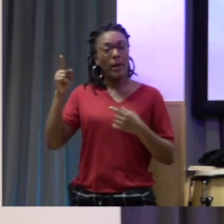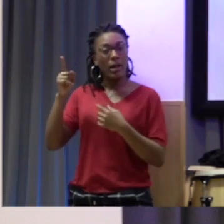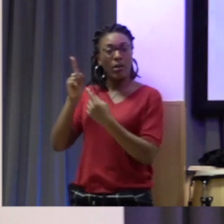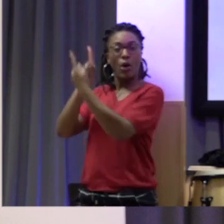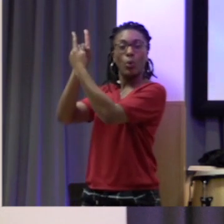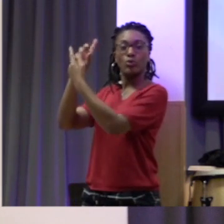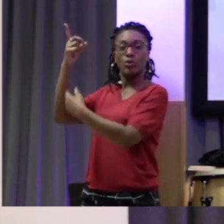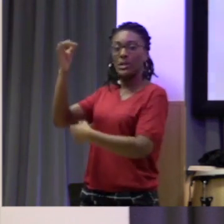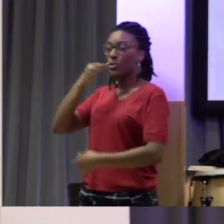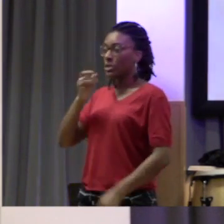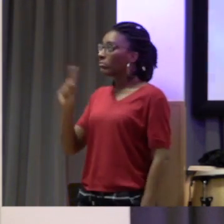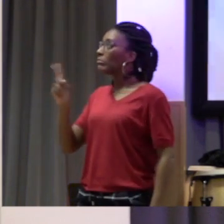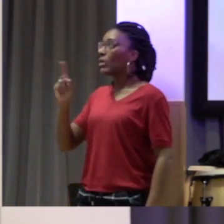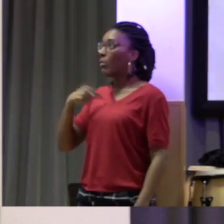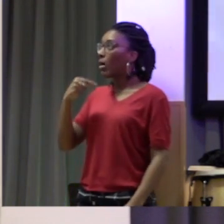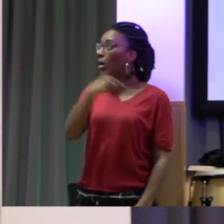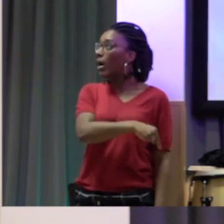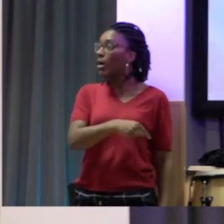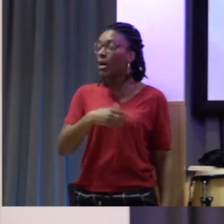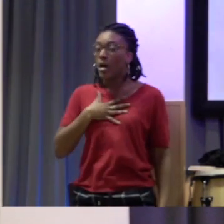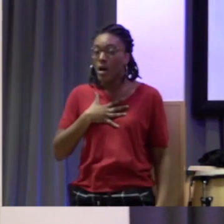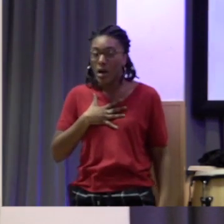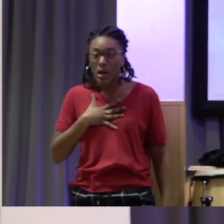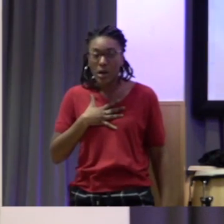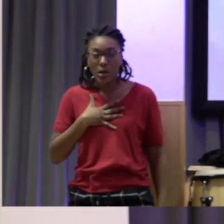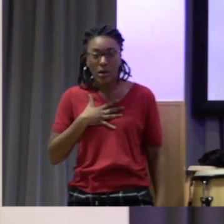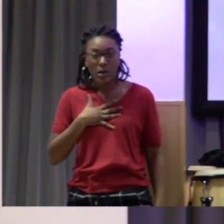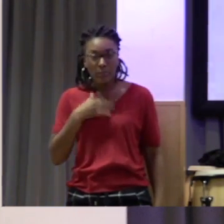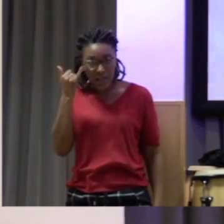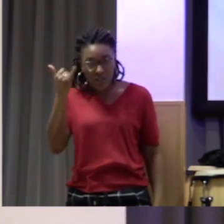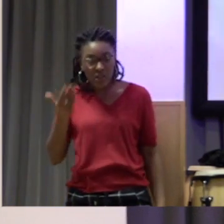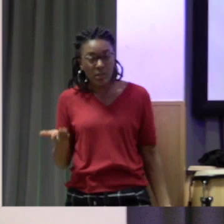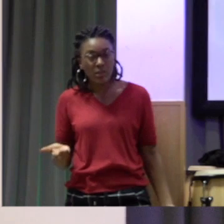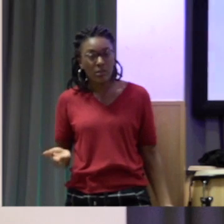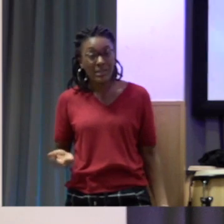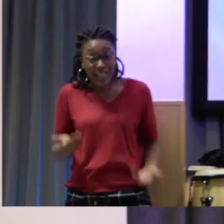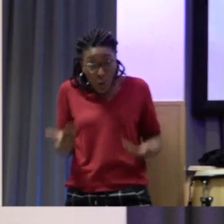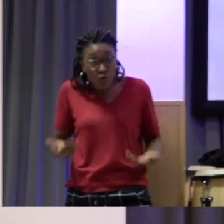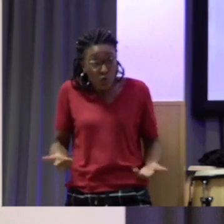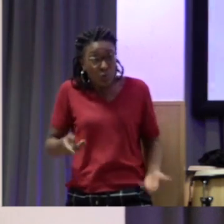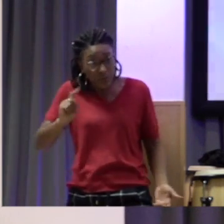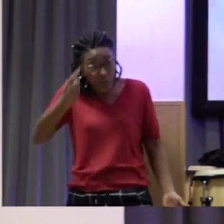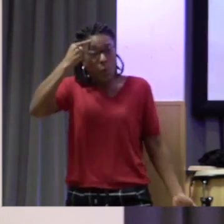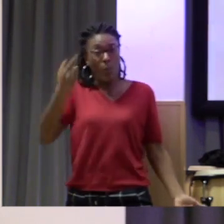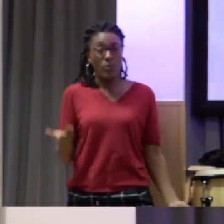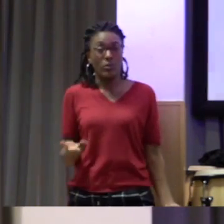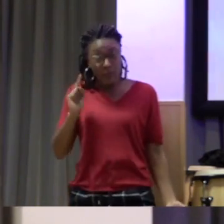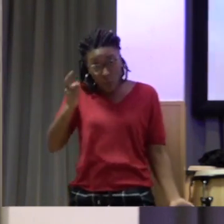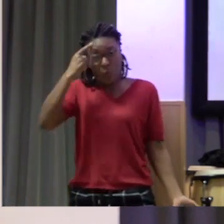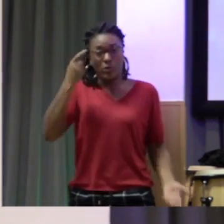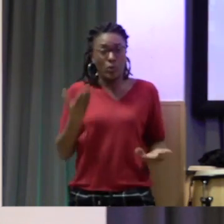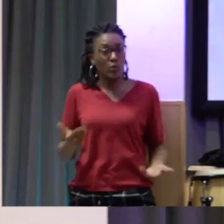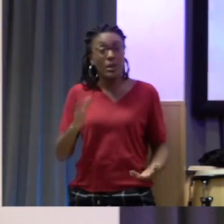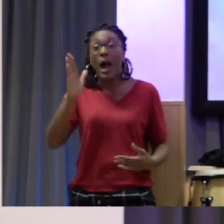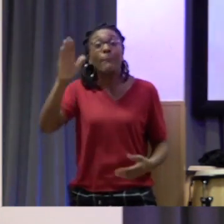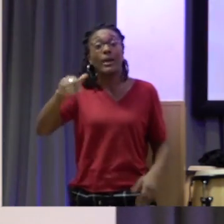côté. Mais c'est maintenant le jour du salut. C'est aujourd'hui que nous devons prendre compte de cela. Parce que demain,